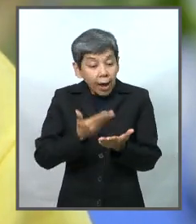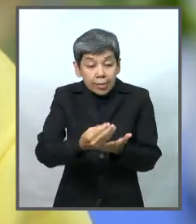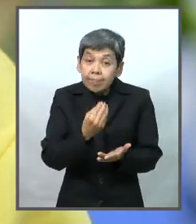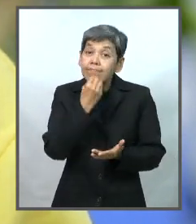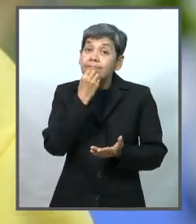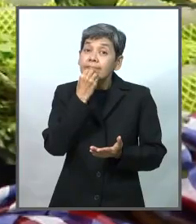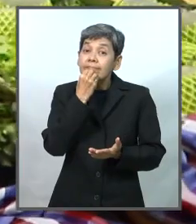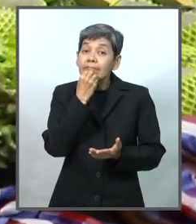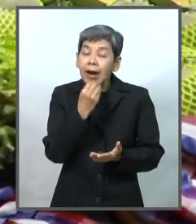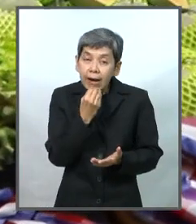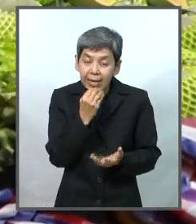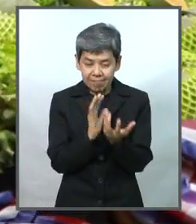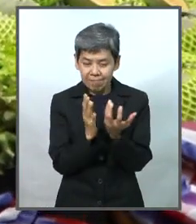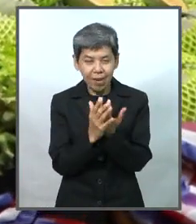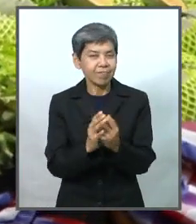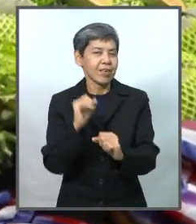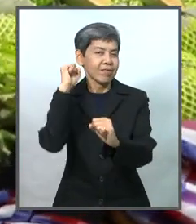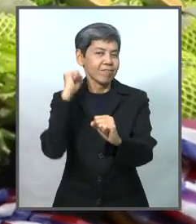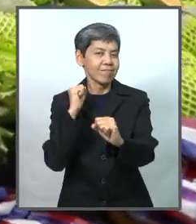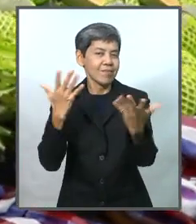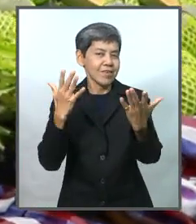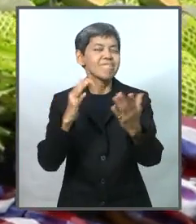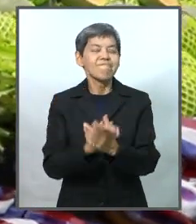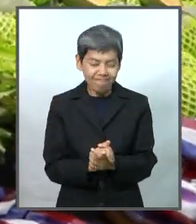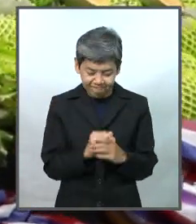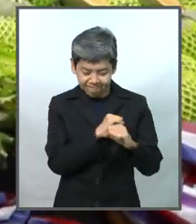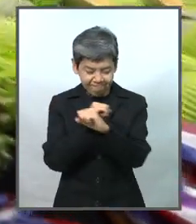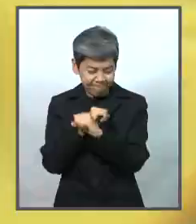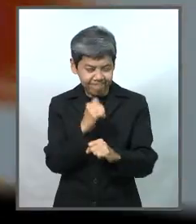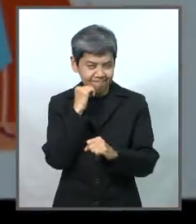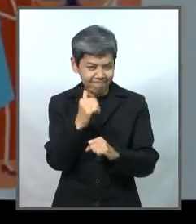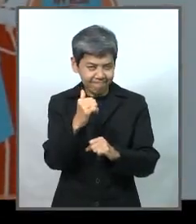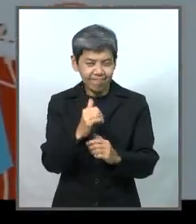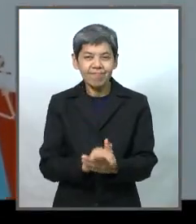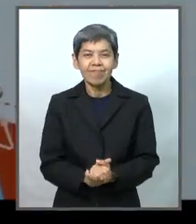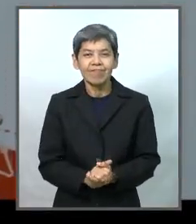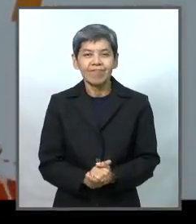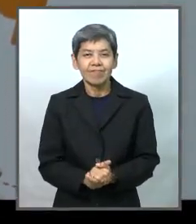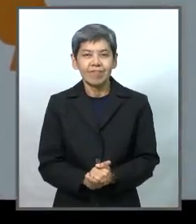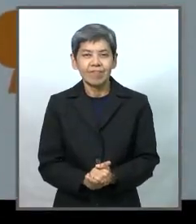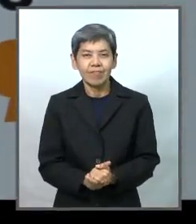คทานผักที่ปลอดสารปลอดภัยค่ะ